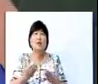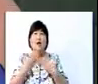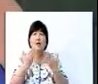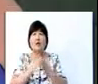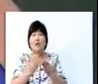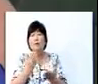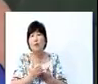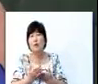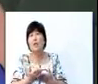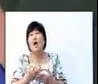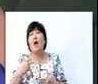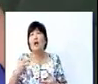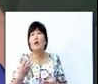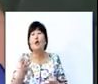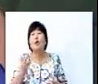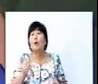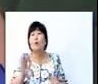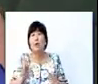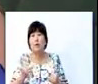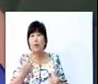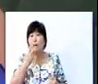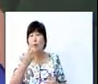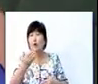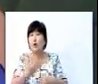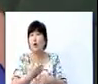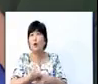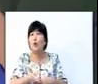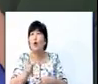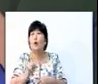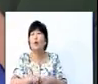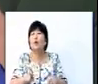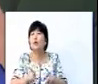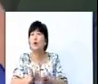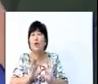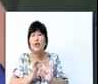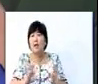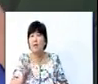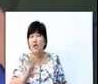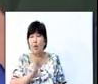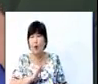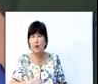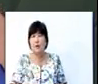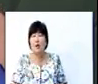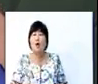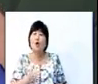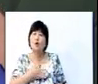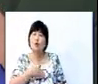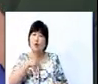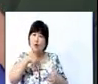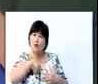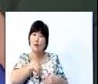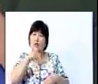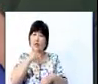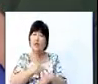оққамыз әдебиеттен, но бірақ та бүгінгі көрген қойылымда өте сондай тамаша болды. Жүректің түбіне дейін